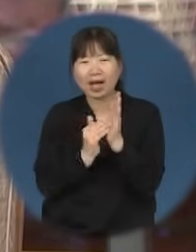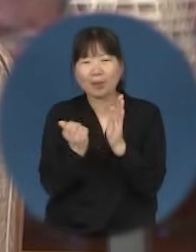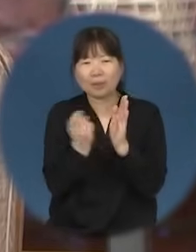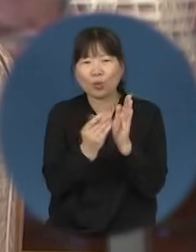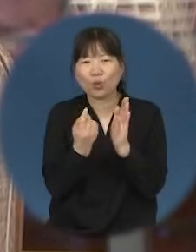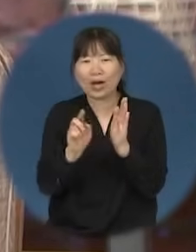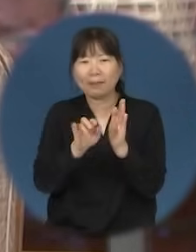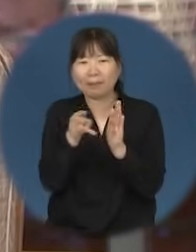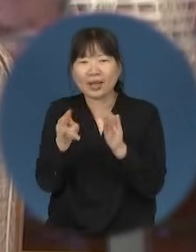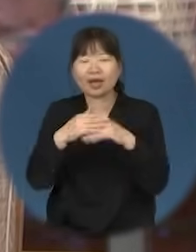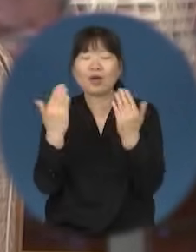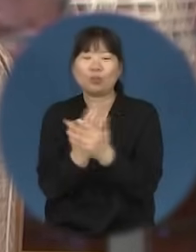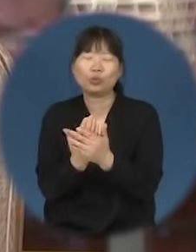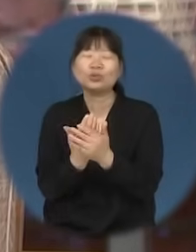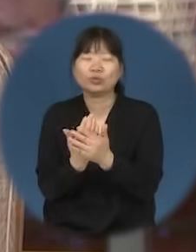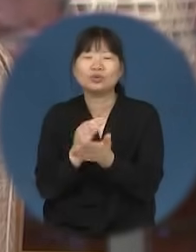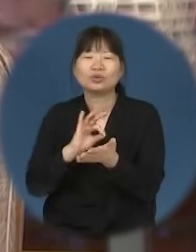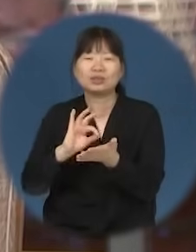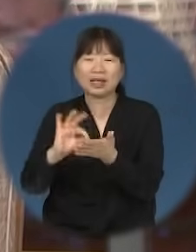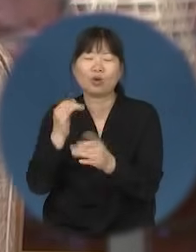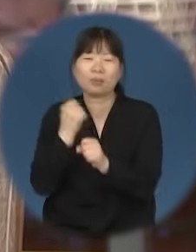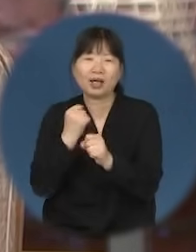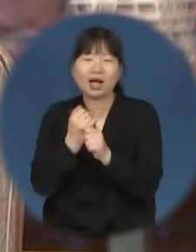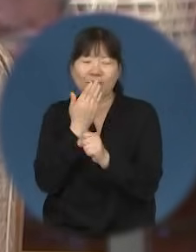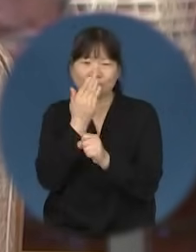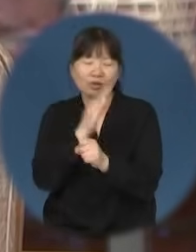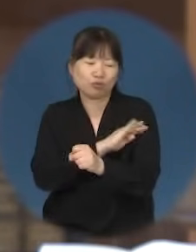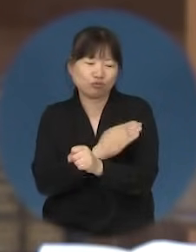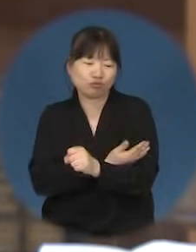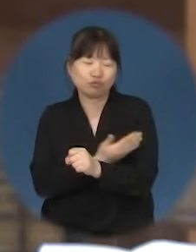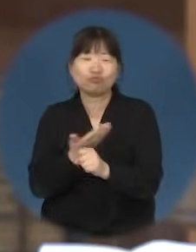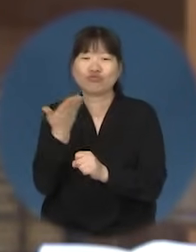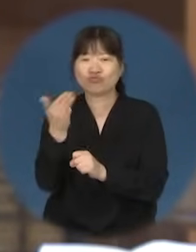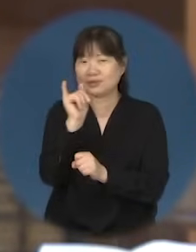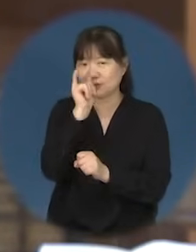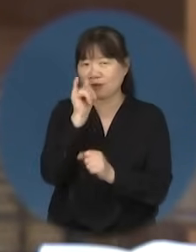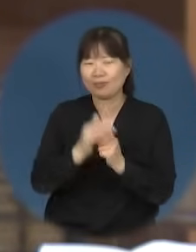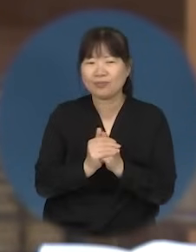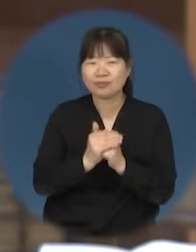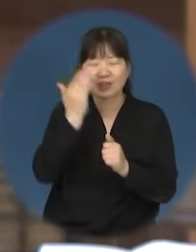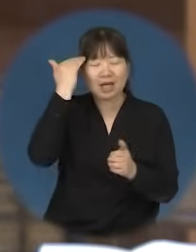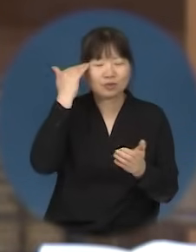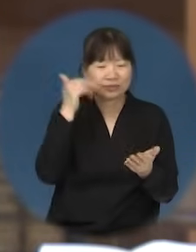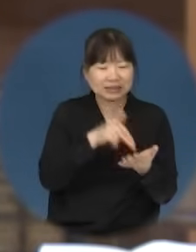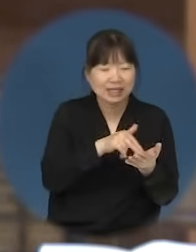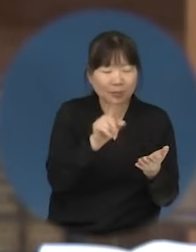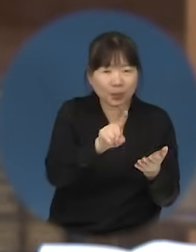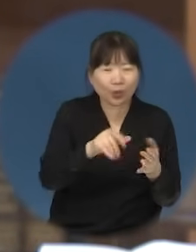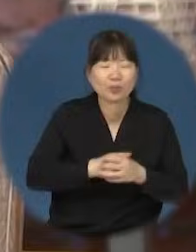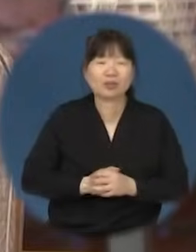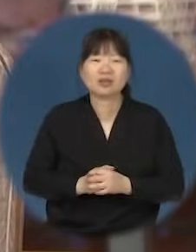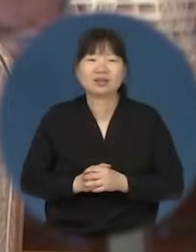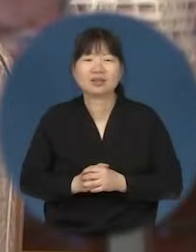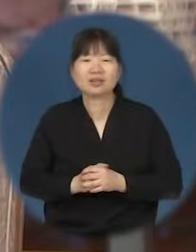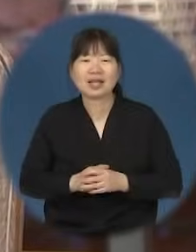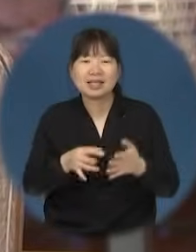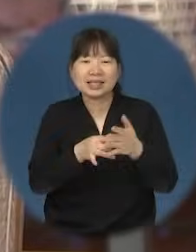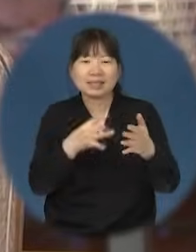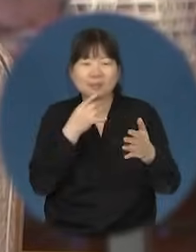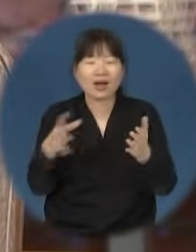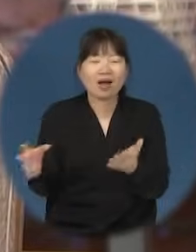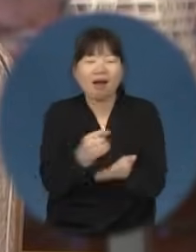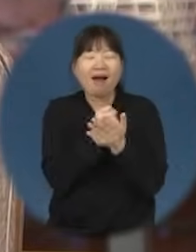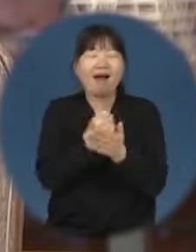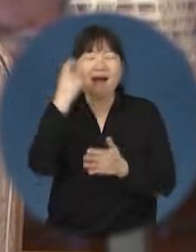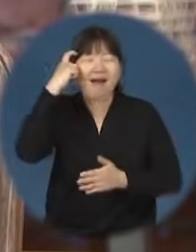이런 거를 다룰 수 있도록 라이센스를 주거든요. 우리나라는 지금 어떻습니까? 우리나라는 세금만